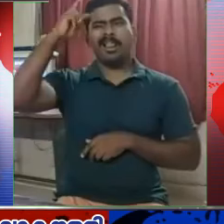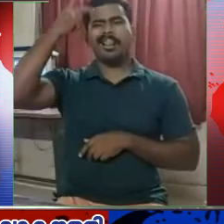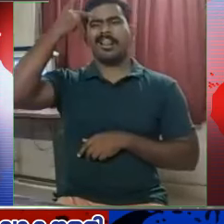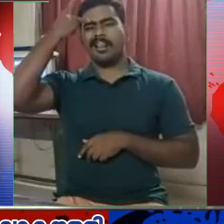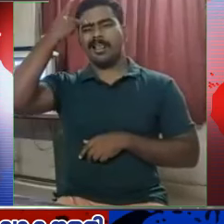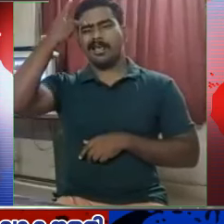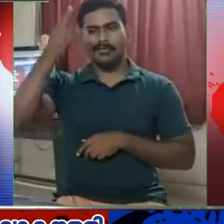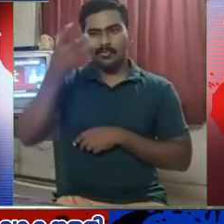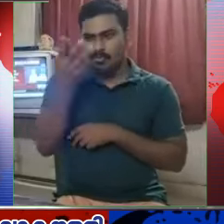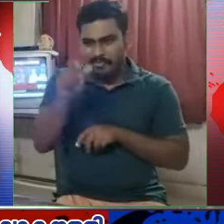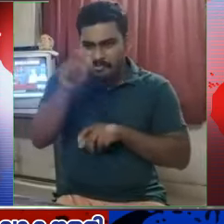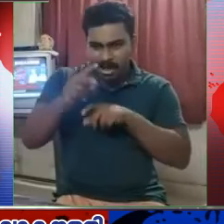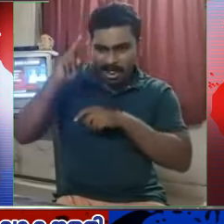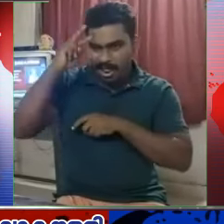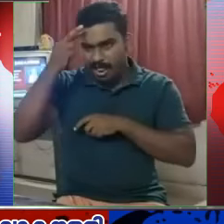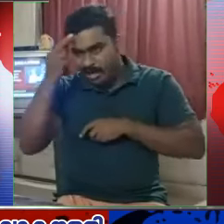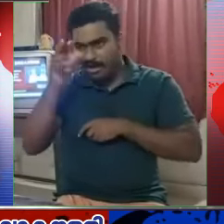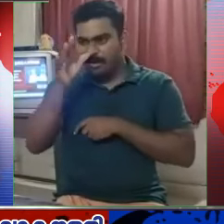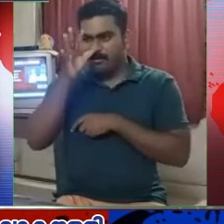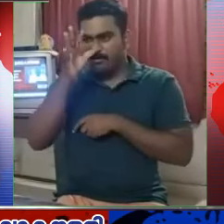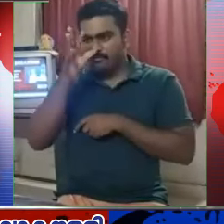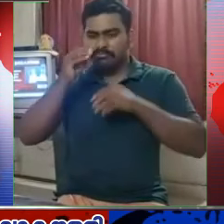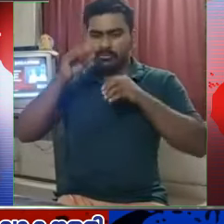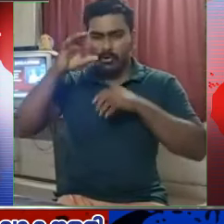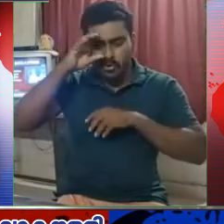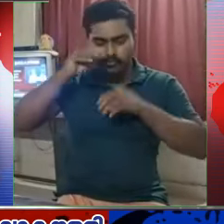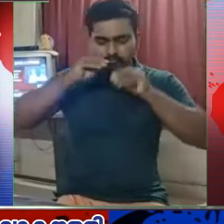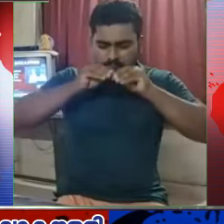രാജ്യം പൊതുവിൽ പറഞ്ഞിട്ടുള്ളത്. പ്രധാനമന്ത്രി തന്നെ പറഞ്ഞിട്ടുള്ളത് അതാണ്.